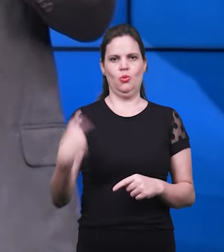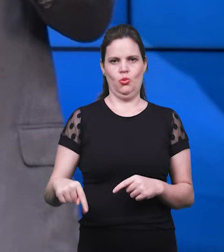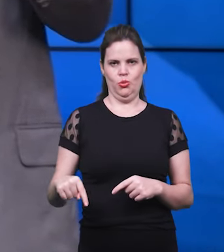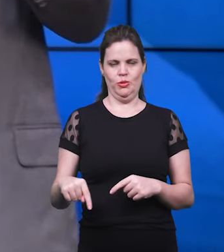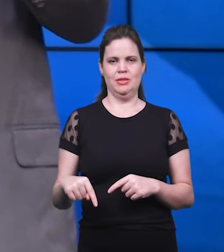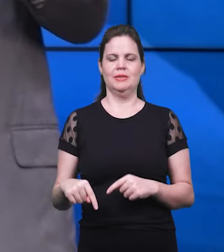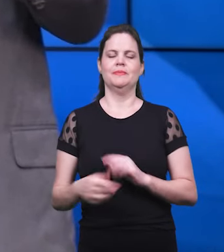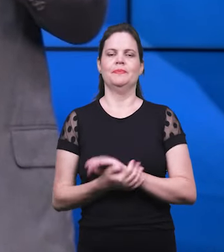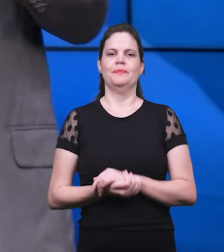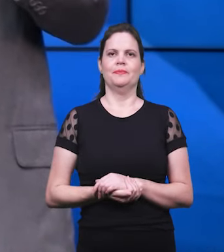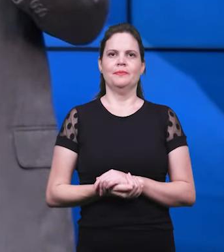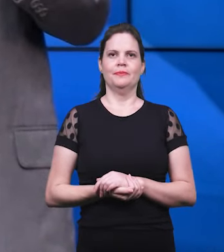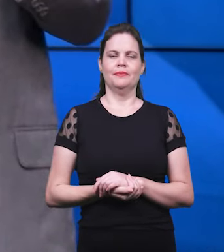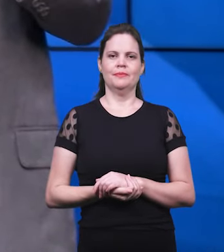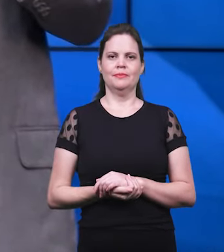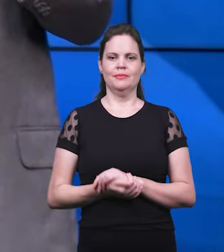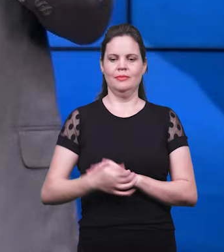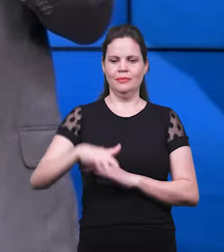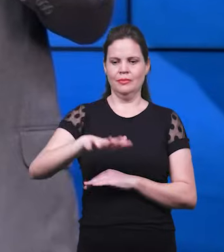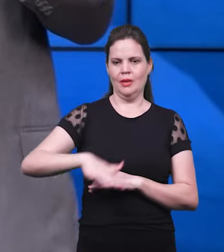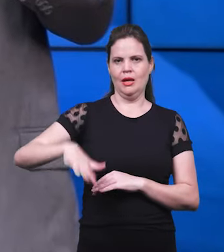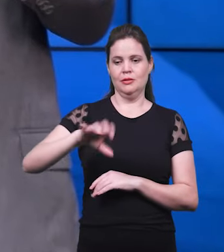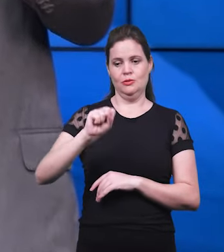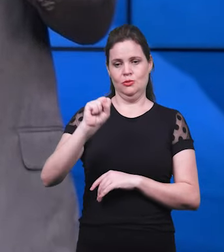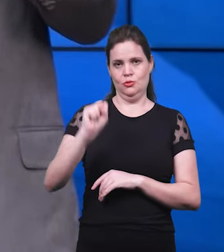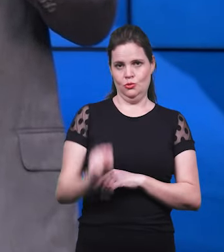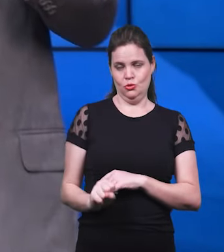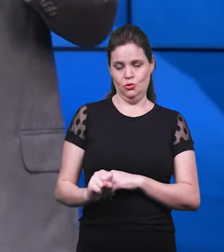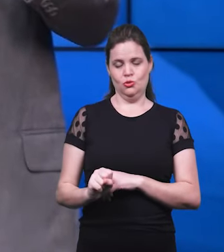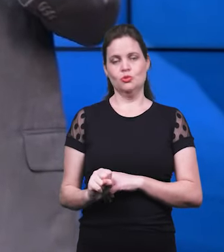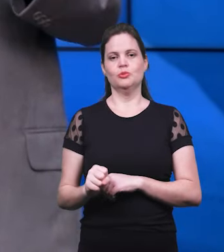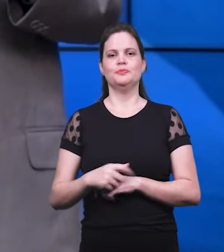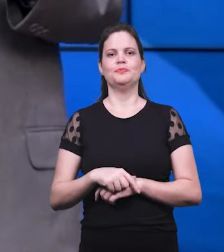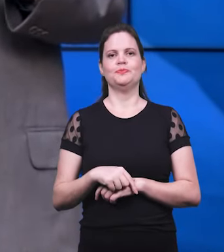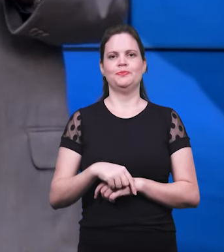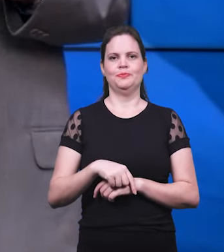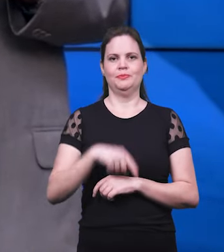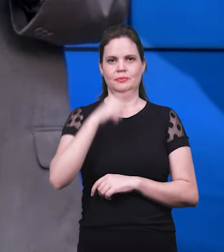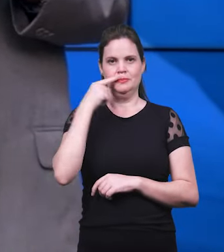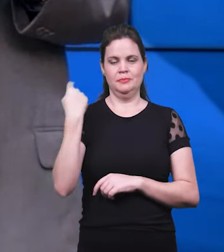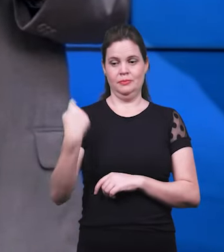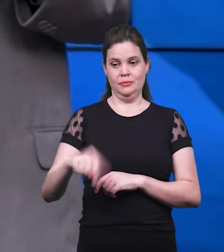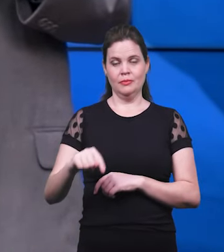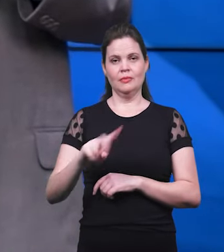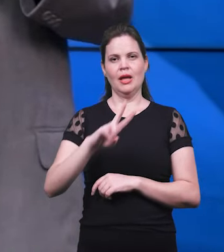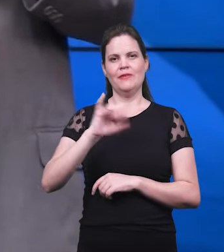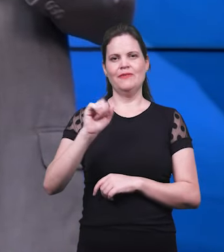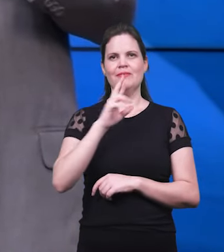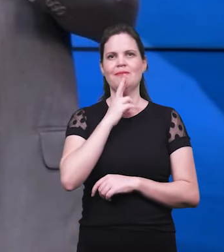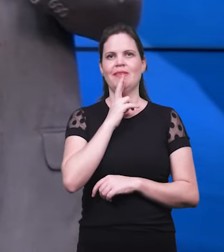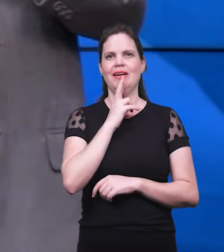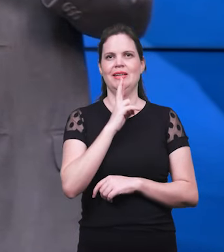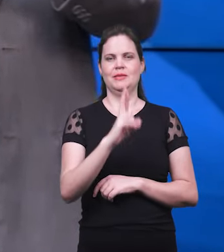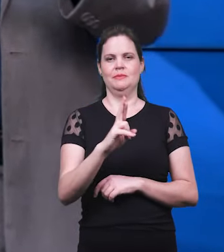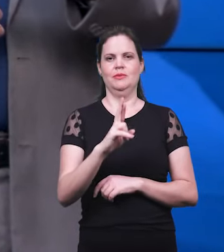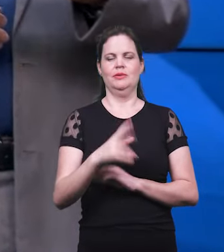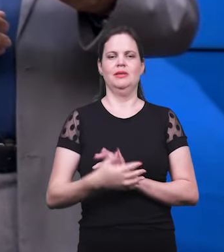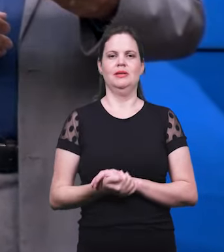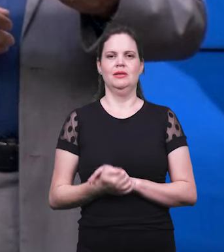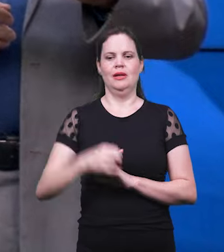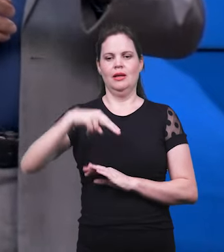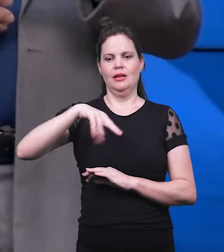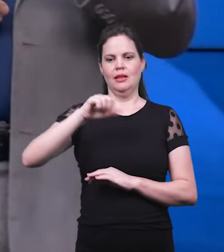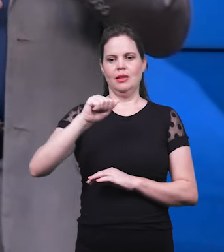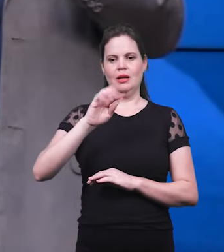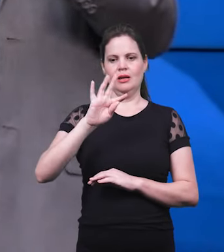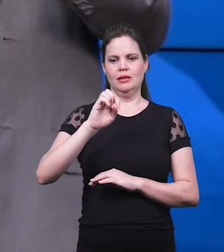de Slaviansk, na região ali sul da Rússia. E, portanto, ela vai nos dar agora a resposta. Irmã